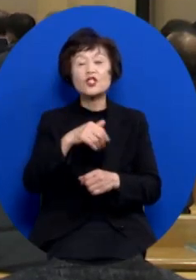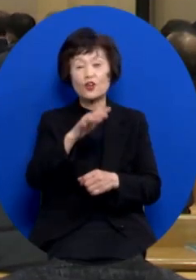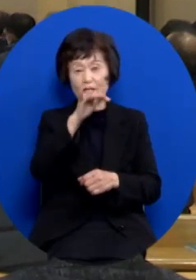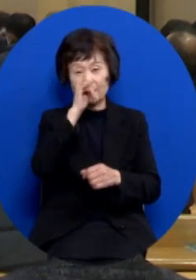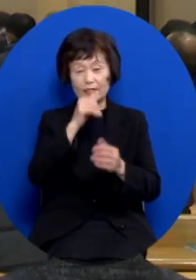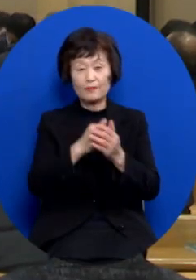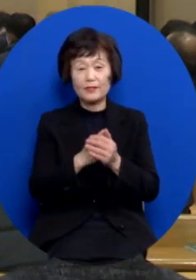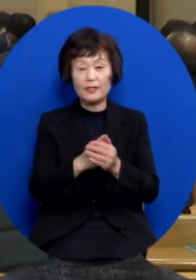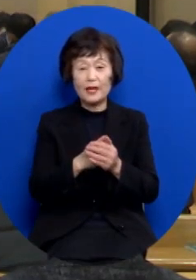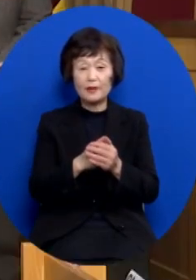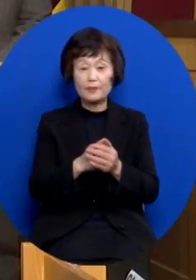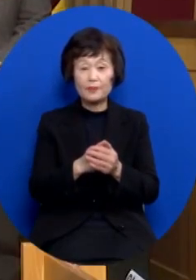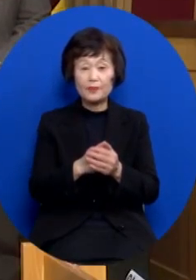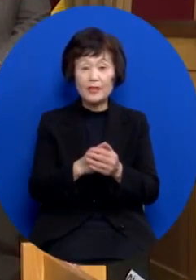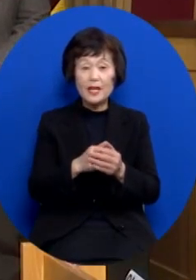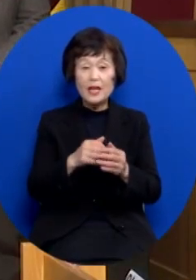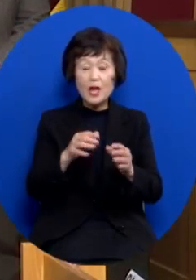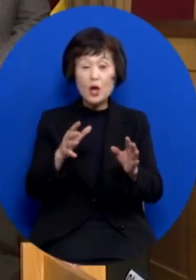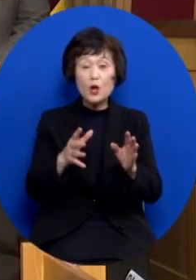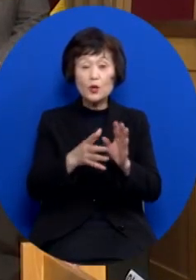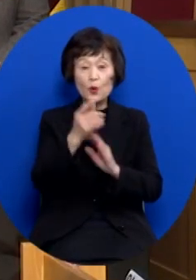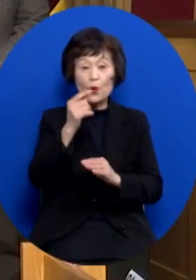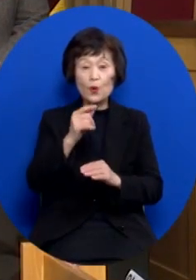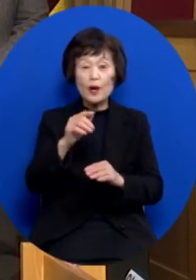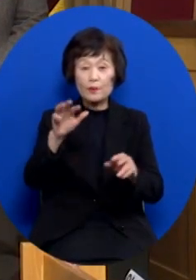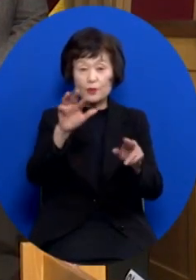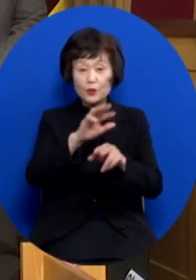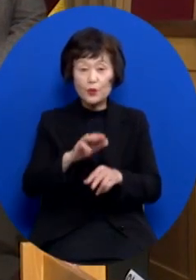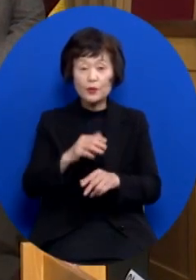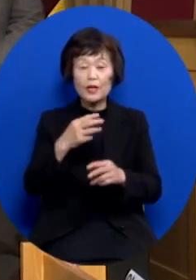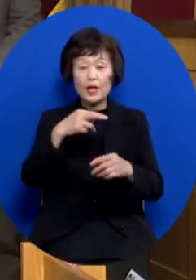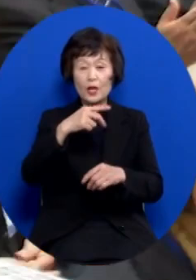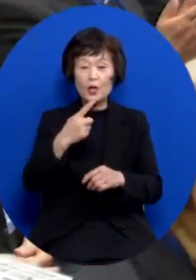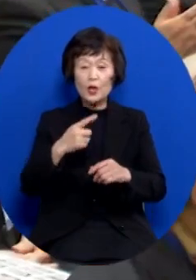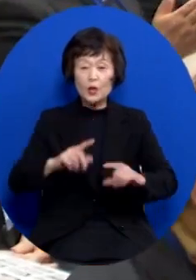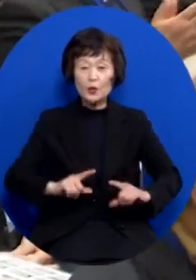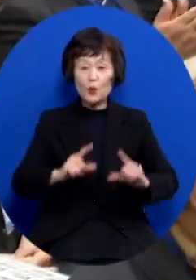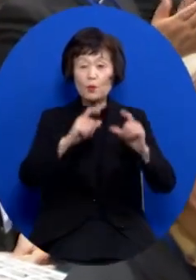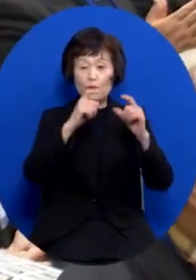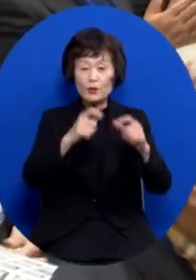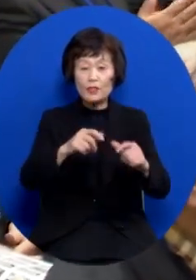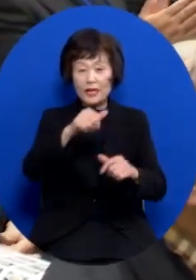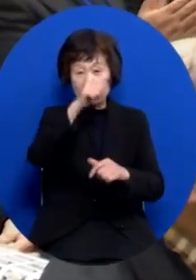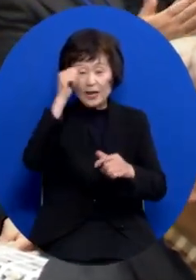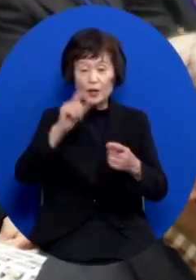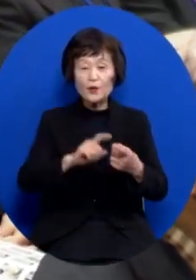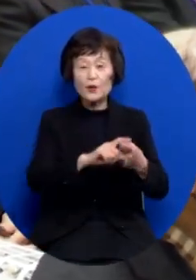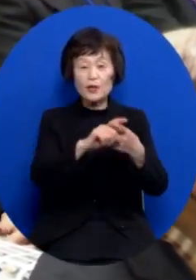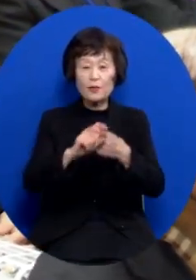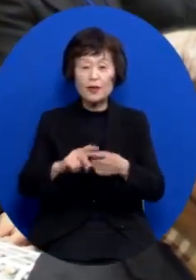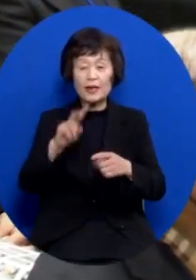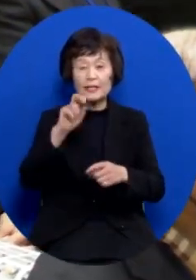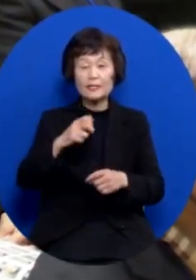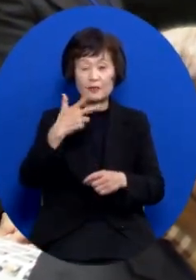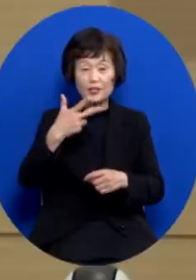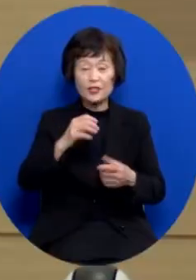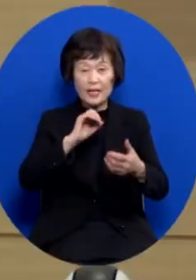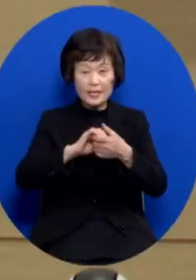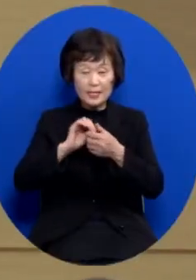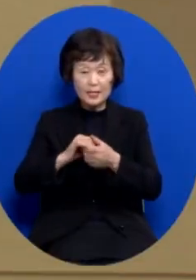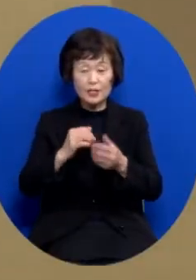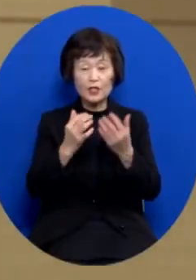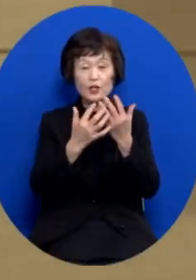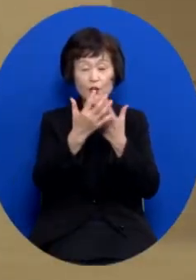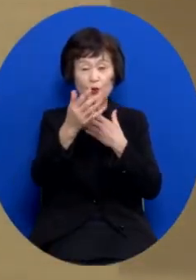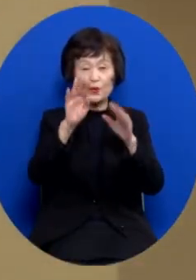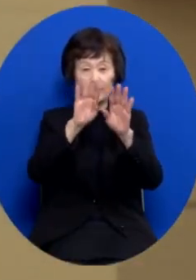예장통합 동부지역 장로협의회가 18일 제27회 정기총회를 봉화제일교회에서 개최했습니다.